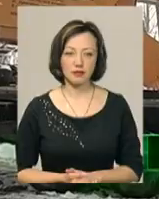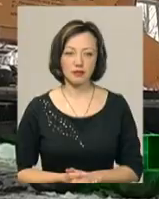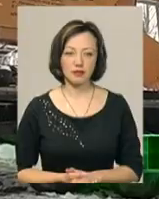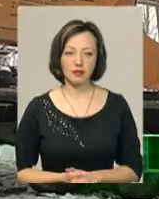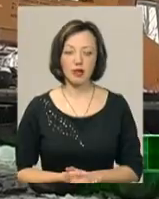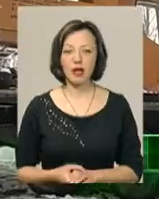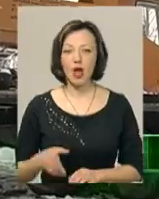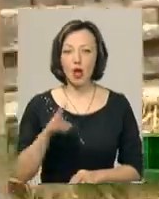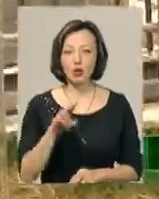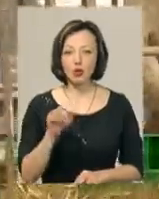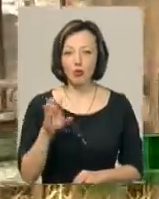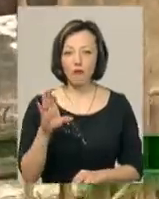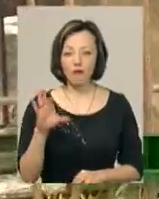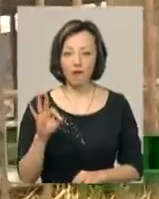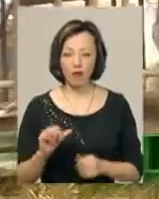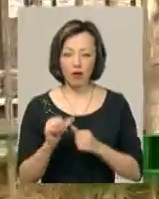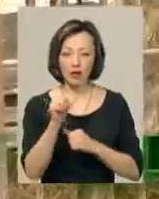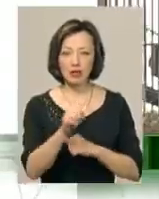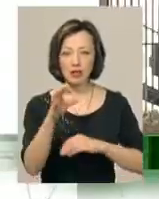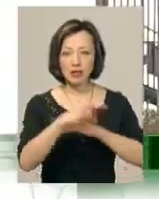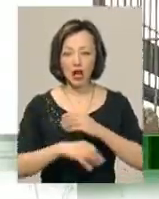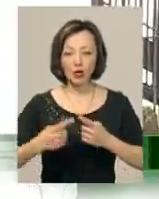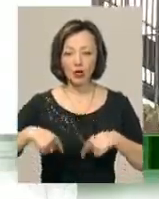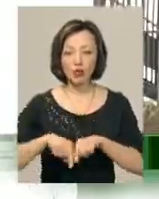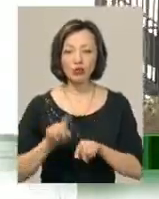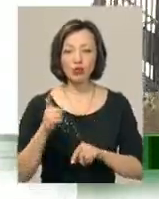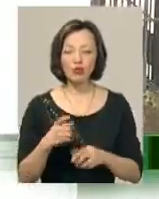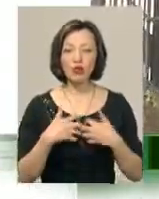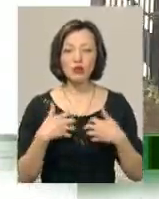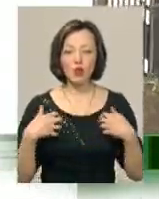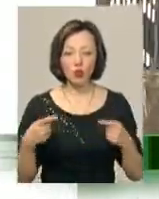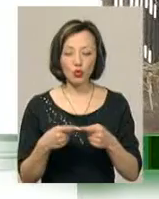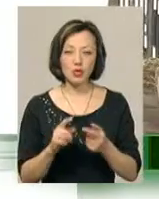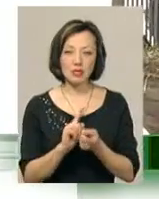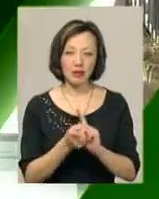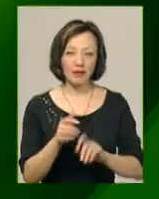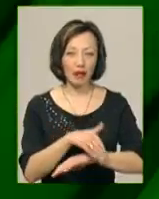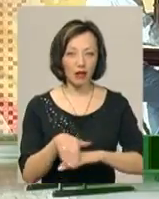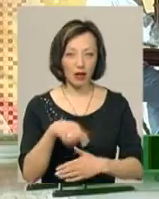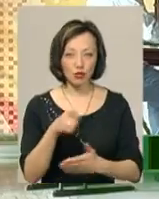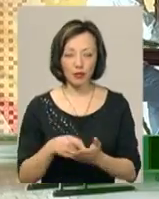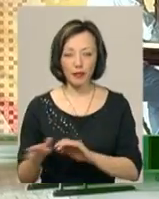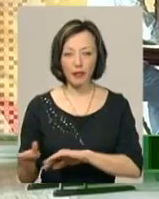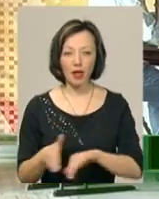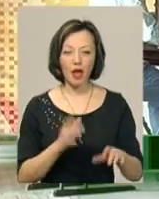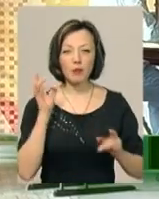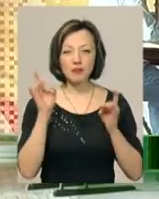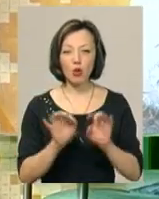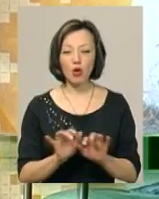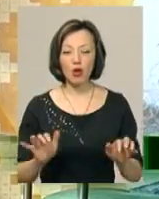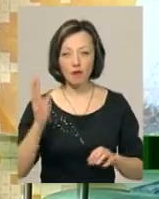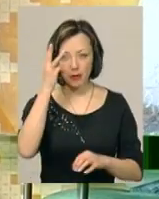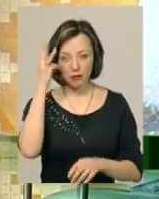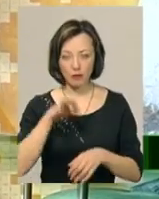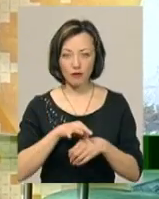Із мікрорайону Дубове на Західну окружну. Чому Хмельницький зоокуточок змінив адресу? Під звуки роялю. У